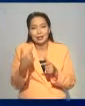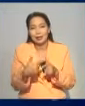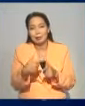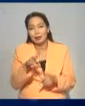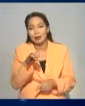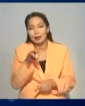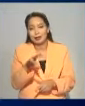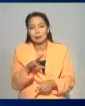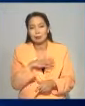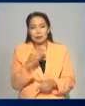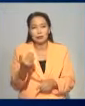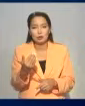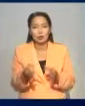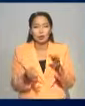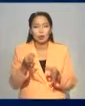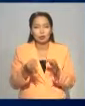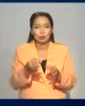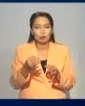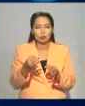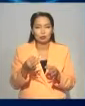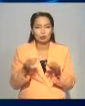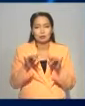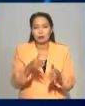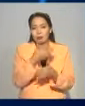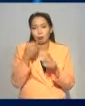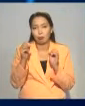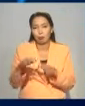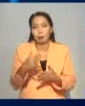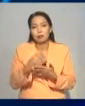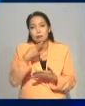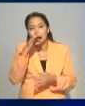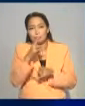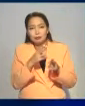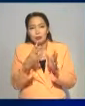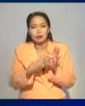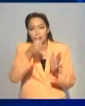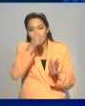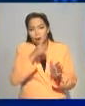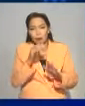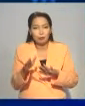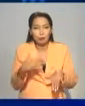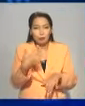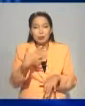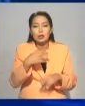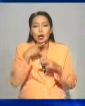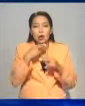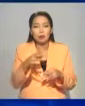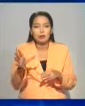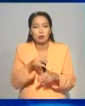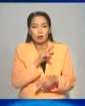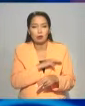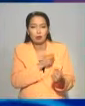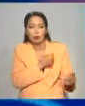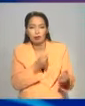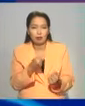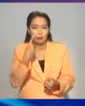Ленина забросали суды жалобами на полицию. За 9 месяцев поступило более 50 обращений. Все это тормозит работу, заявили в интервью